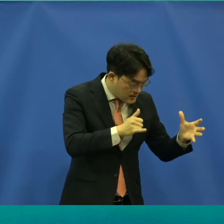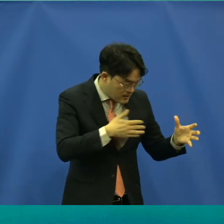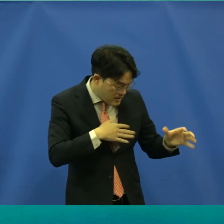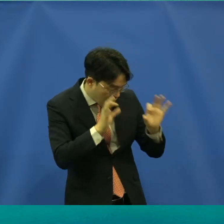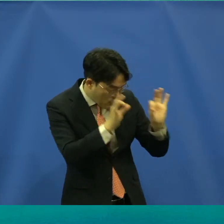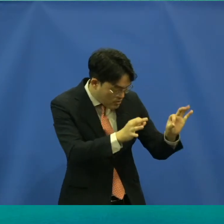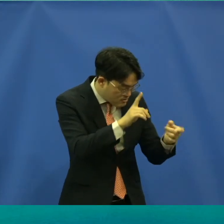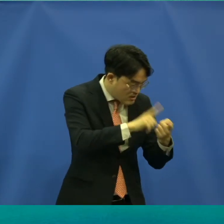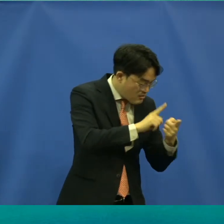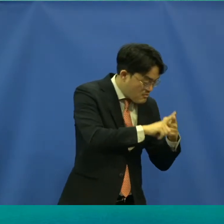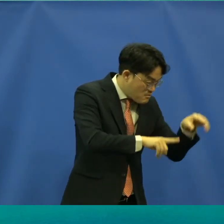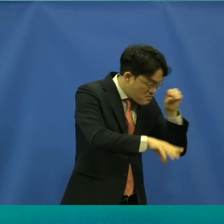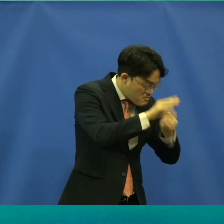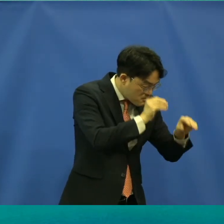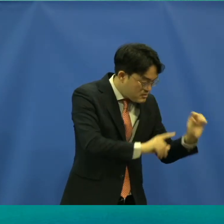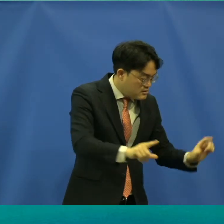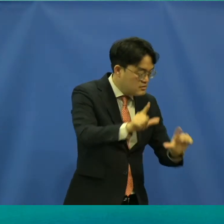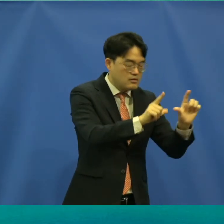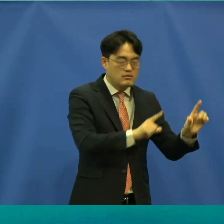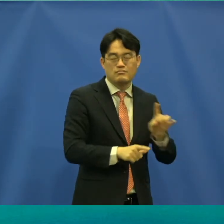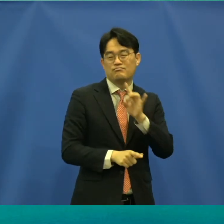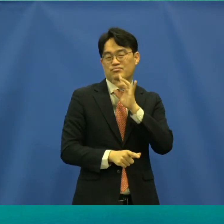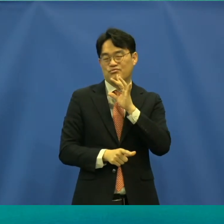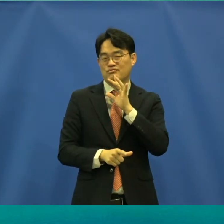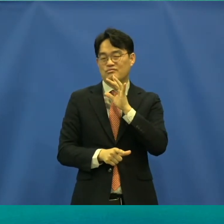그게 감각적인 삶입니다.